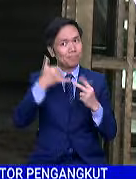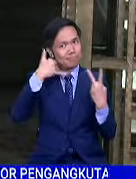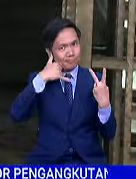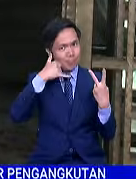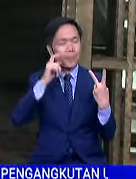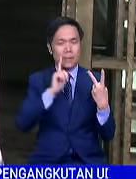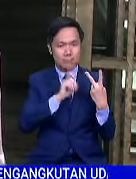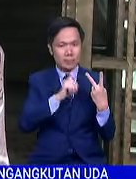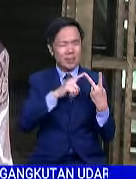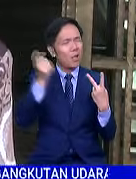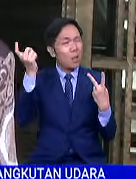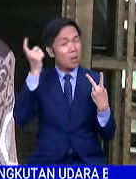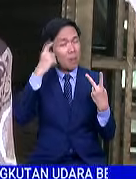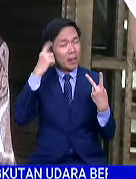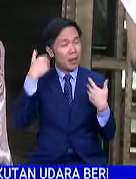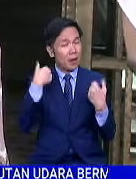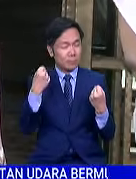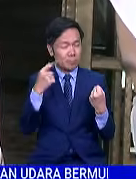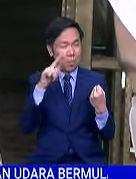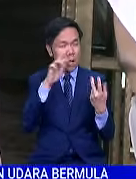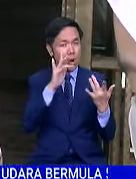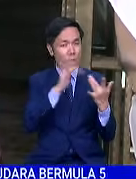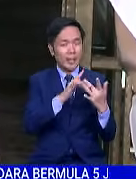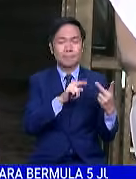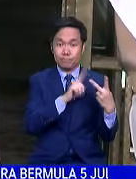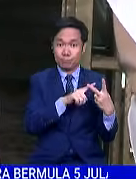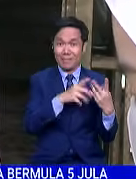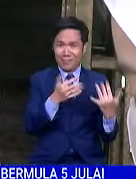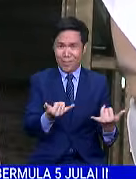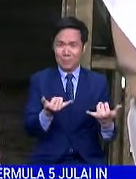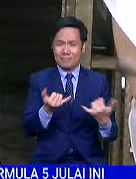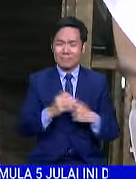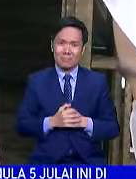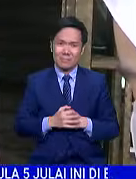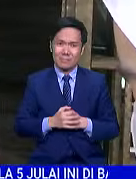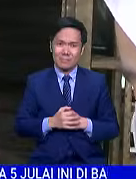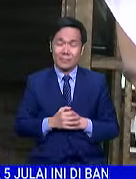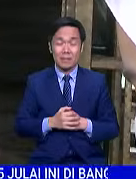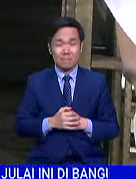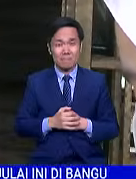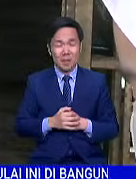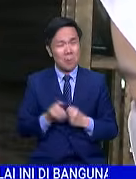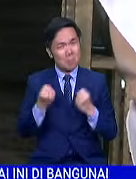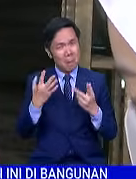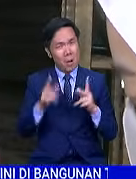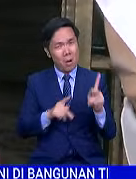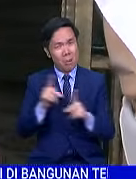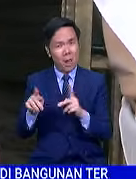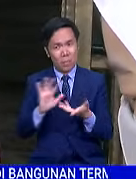dengan kesihatan mental dan sebagainya. Jadi dalam keadaan sekarang ini saya pasti ya ramai